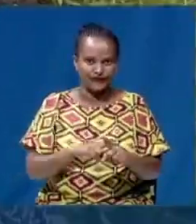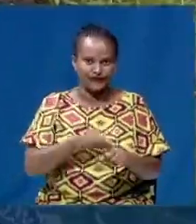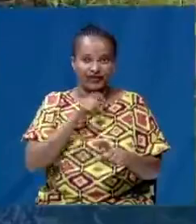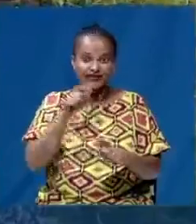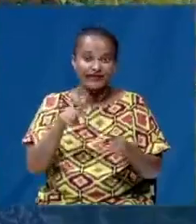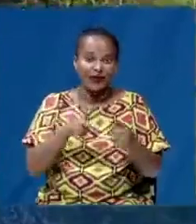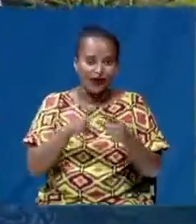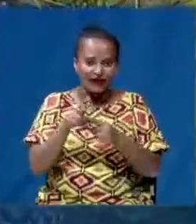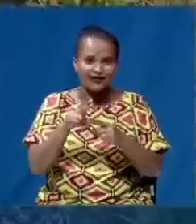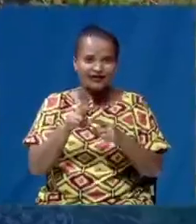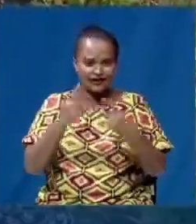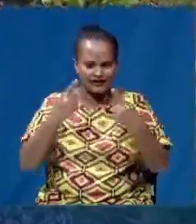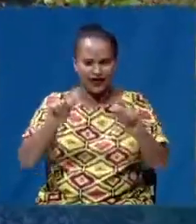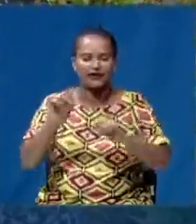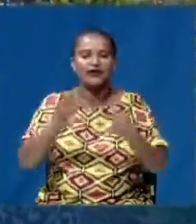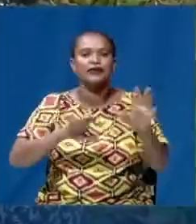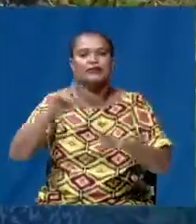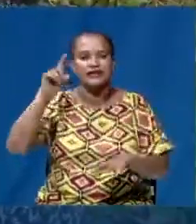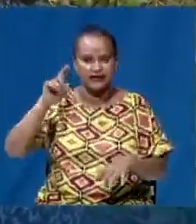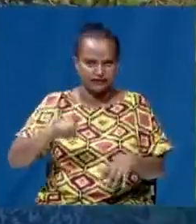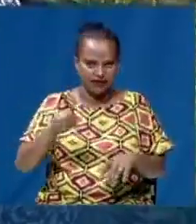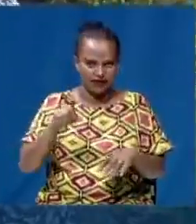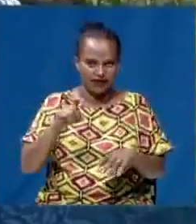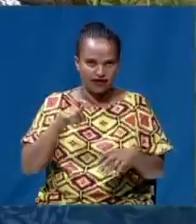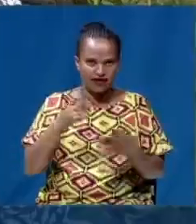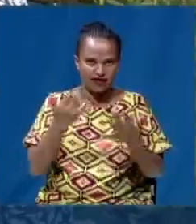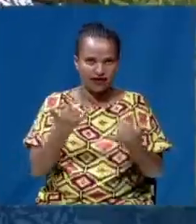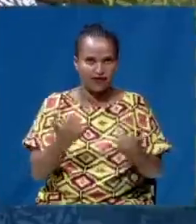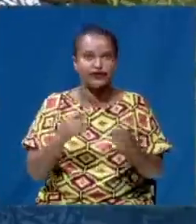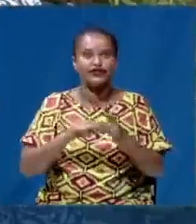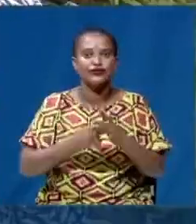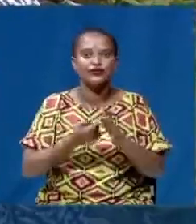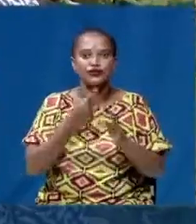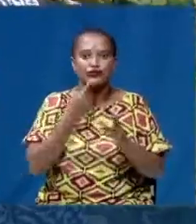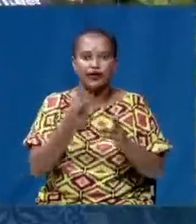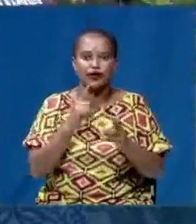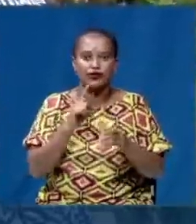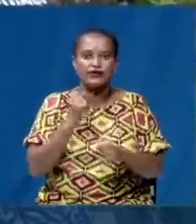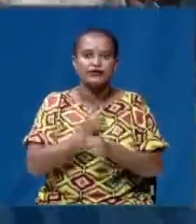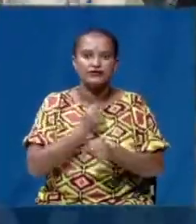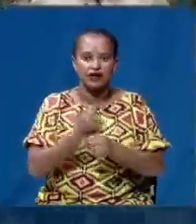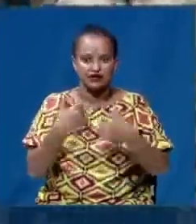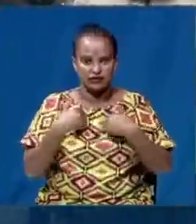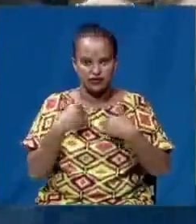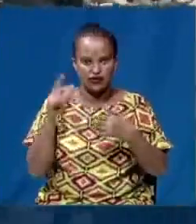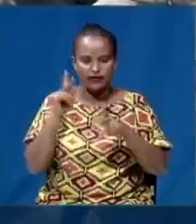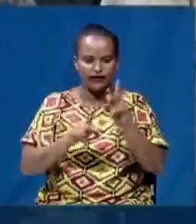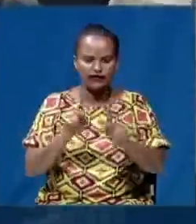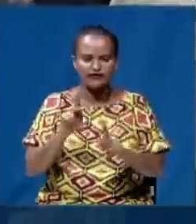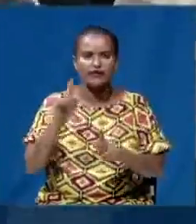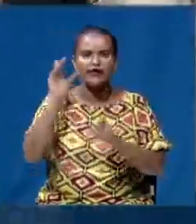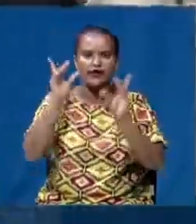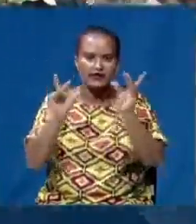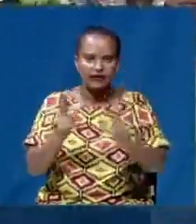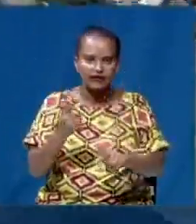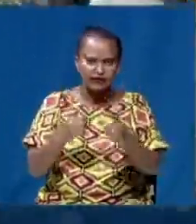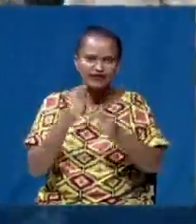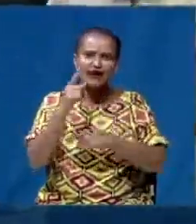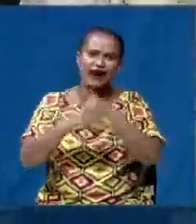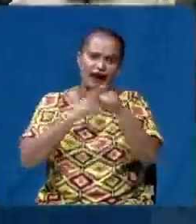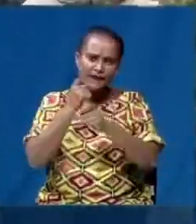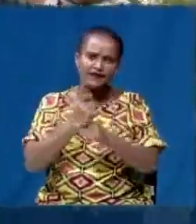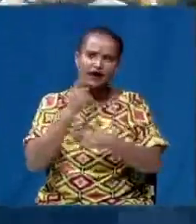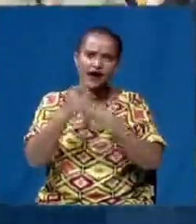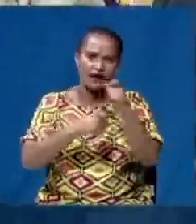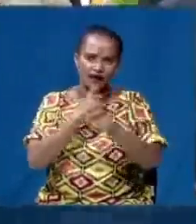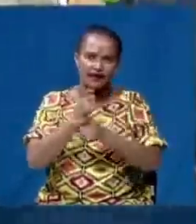ዘይተቋረፀ ዘይተሓለለ ፃዕሪ ክንገብር ስለ ዝግበአና ካብ ሕዚ ንጀምሮ ተባሂሉ እቲ ስራሕ ዘሎ ሕብረተሰብ ክረምቲ መፀ ዓመት